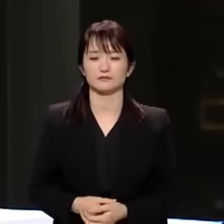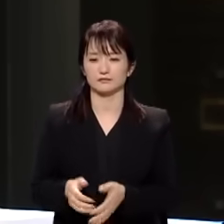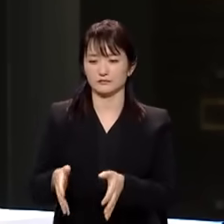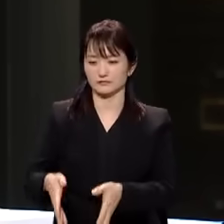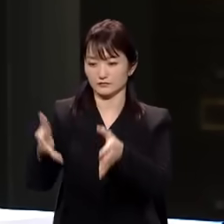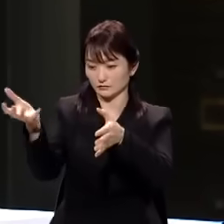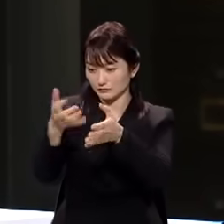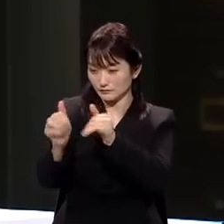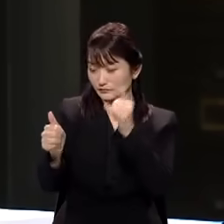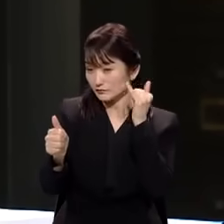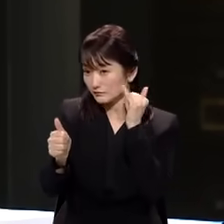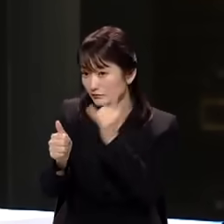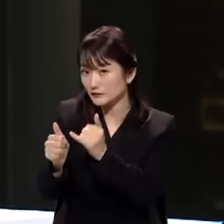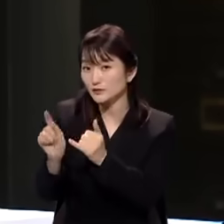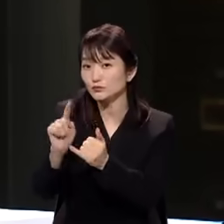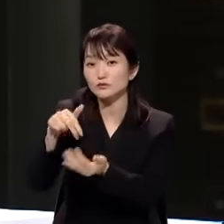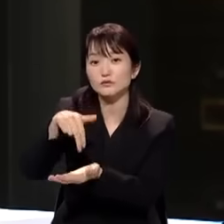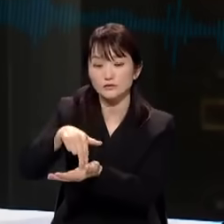좀 들어봤습니다. 들어보시죠.